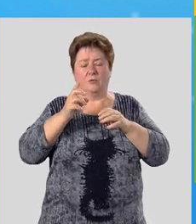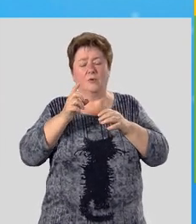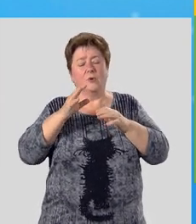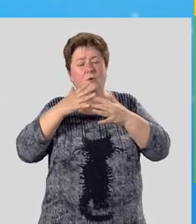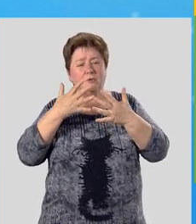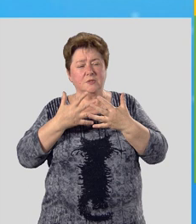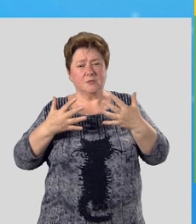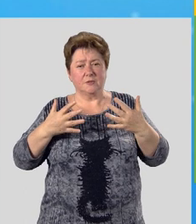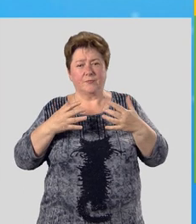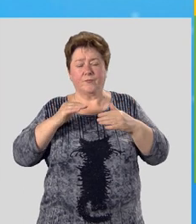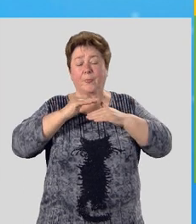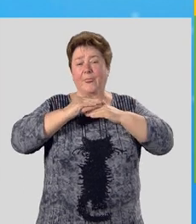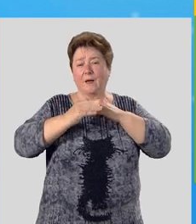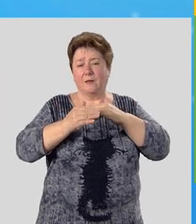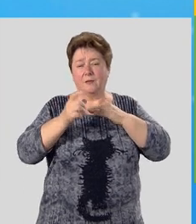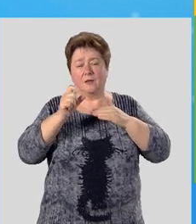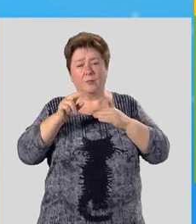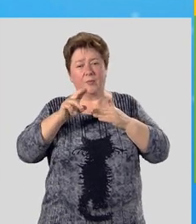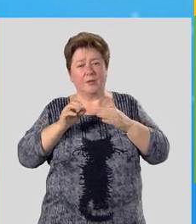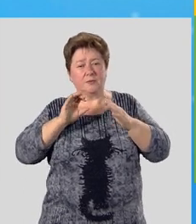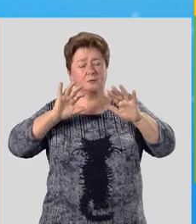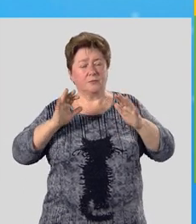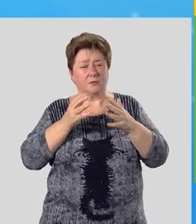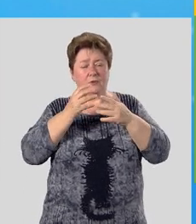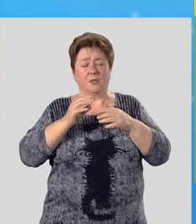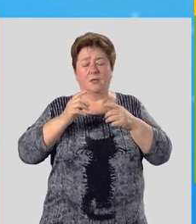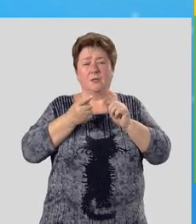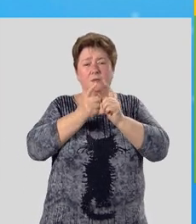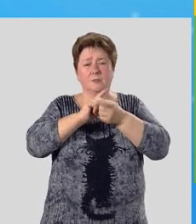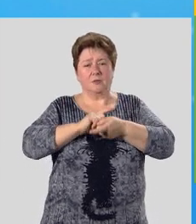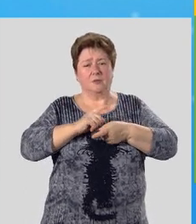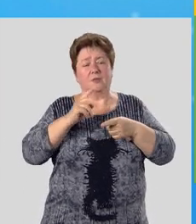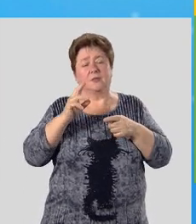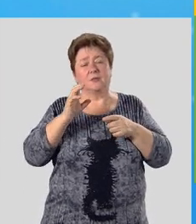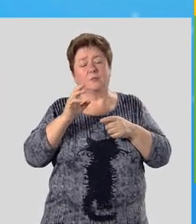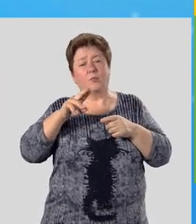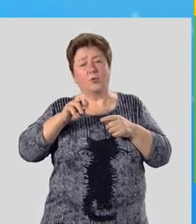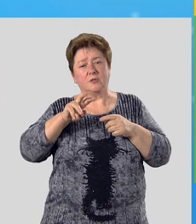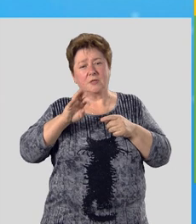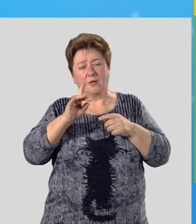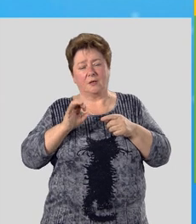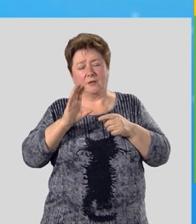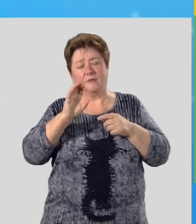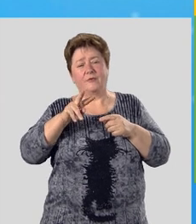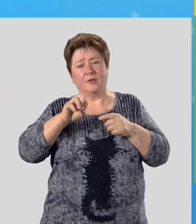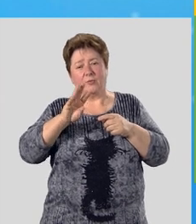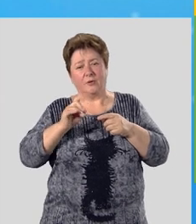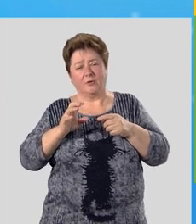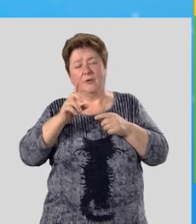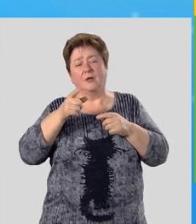эндоплазматическую сеть. На гладкой ЭПС происходит синтез липидов и полисахаридов, например,